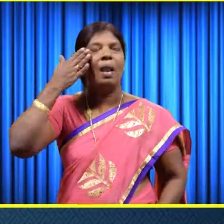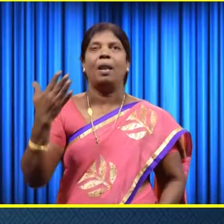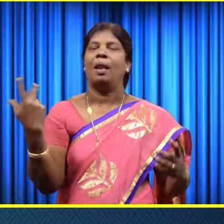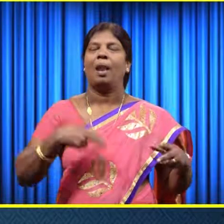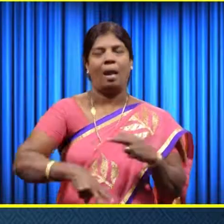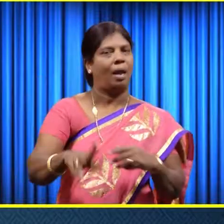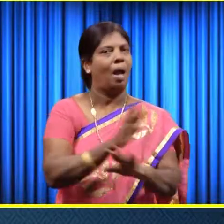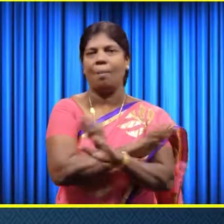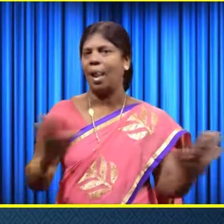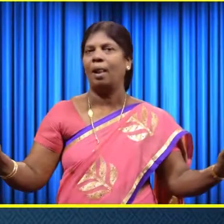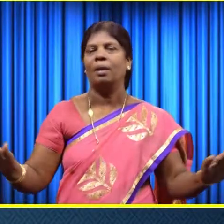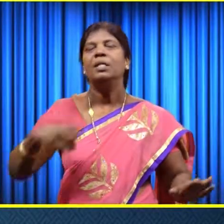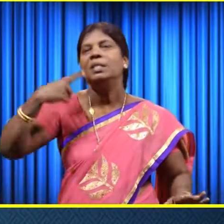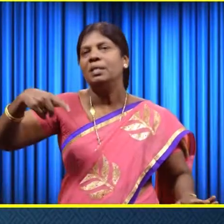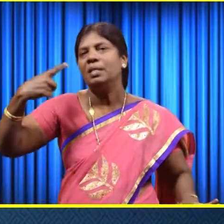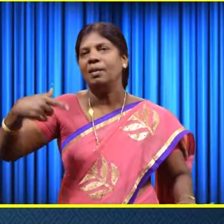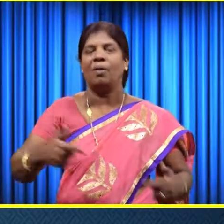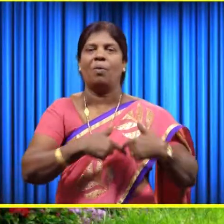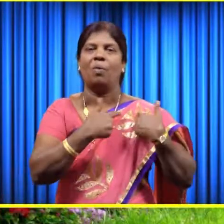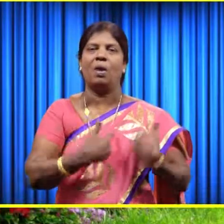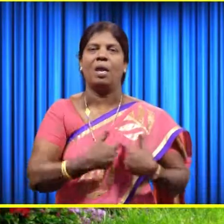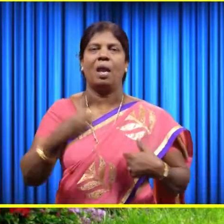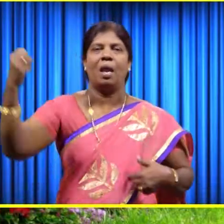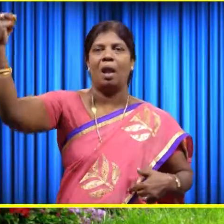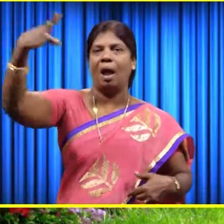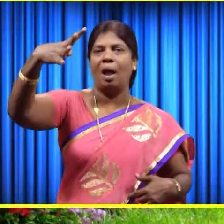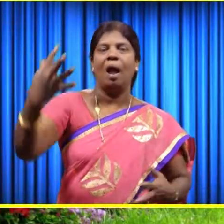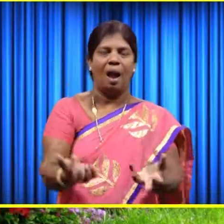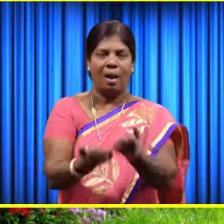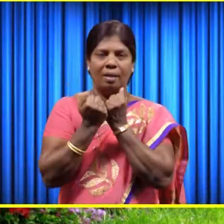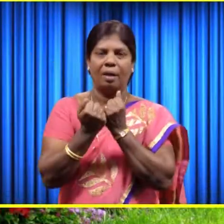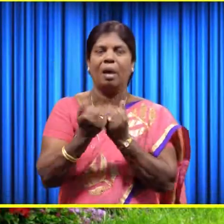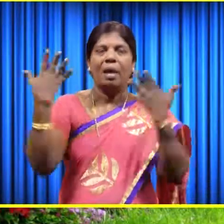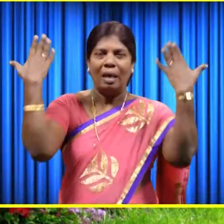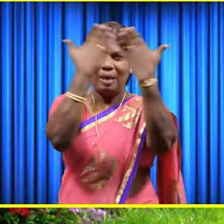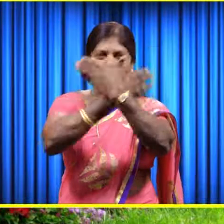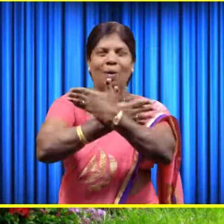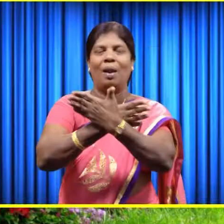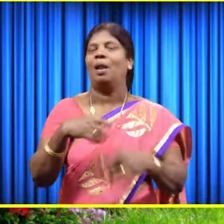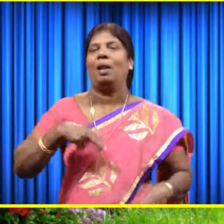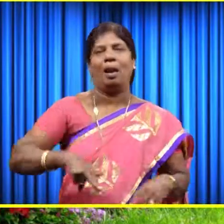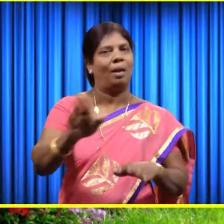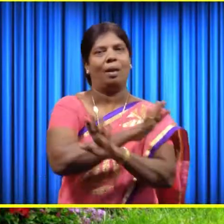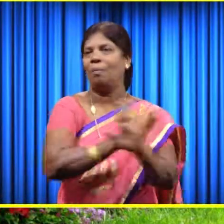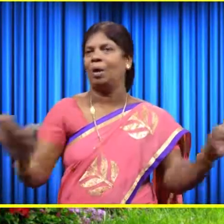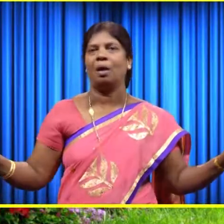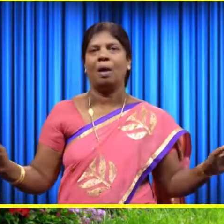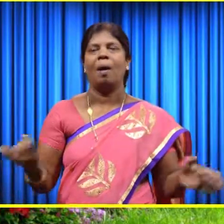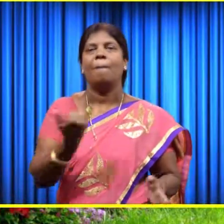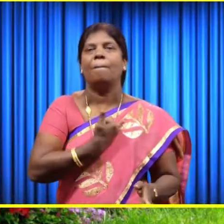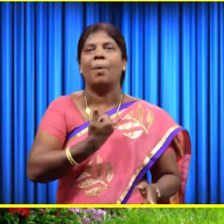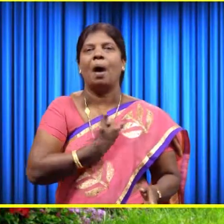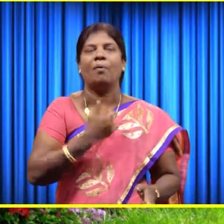நடவாமல் ஜீவ ஒளியை அடைந்திருப்பான், இருளிலே நடக்க மாட்டான். அதன் அர்த்தம் என்ன தெரியுமா?